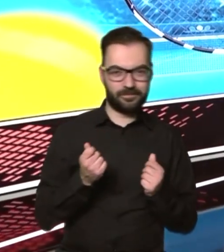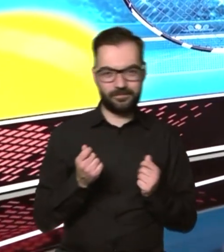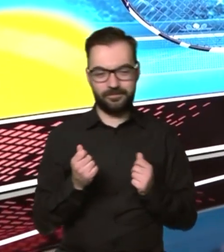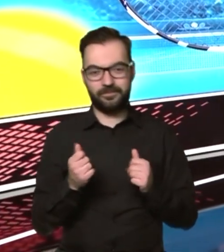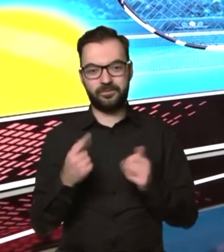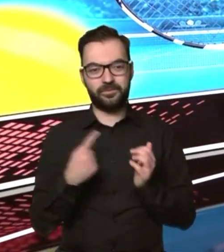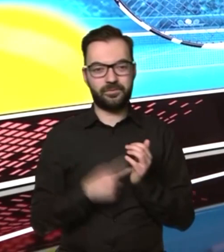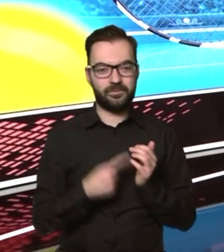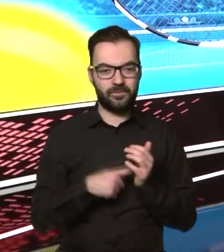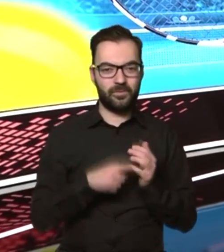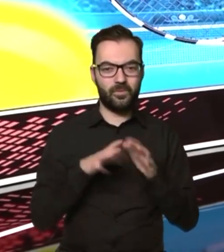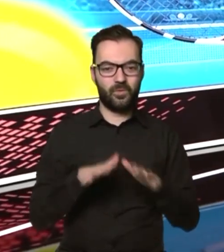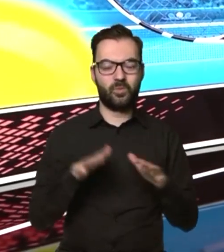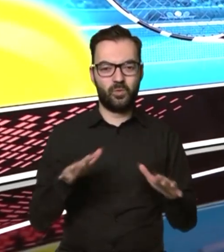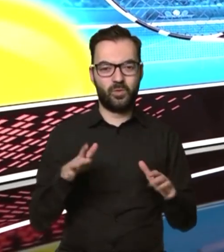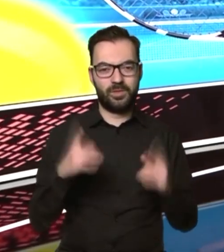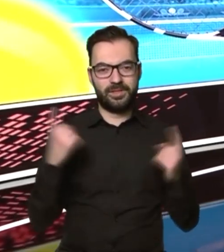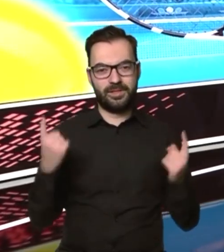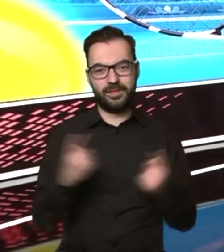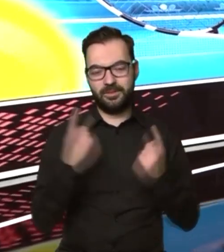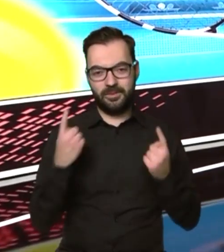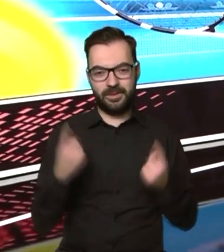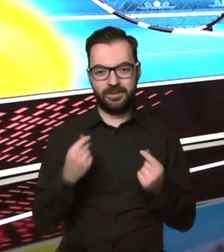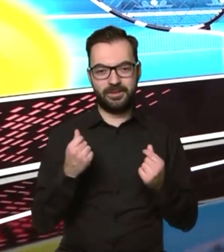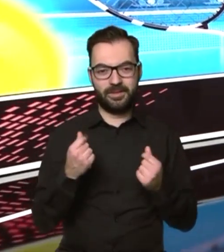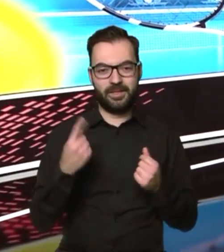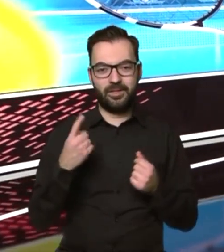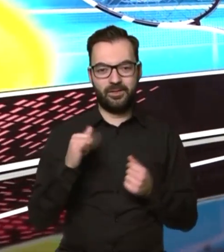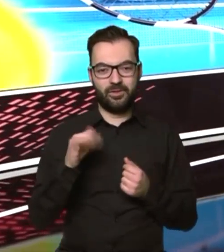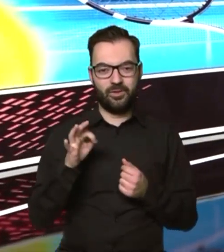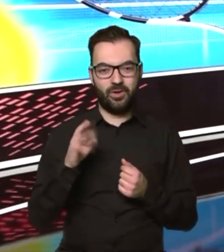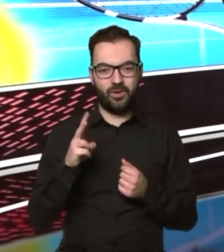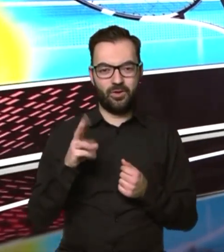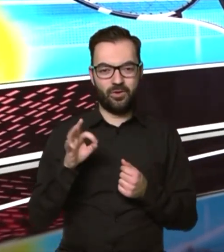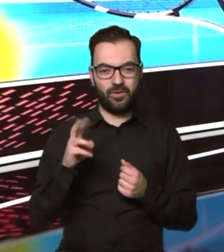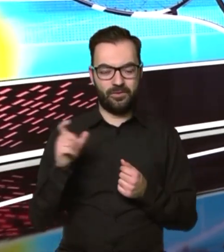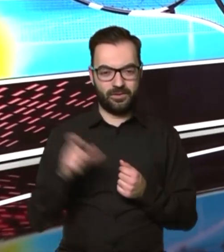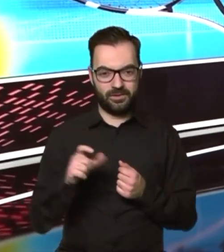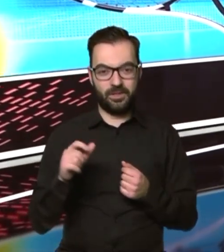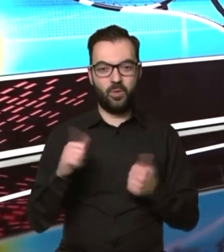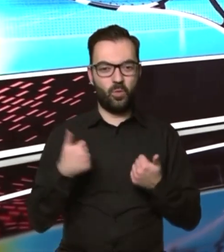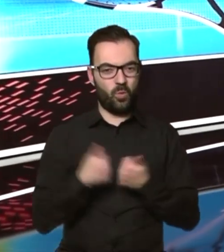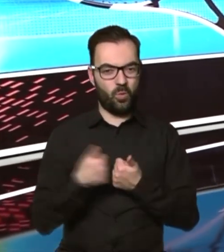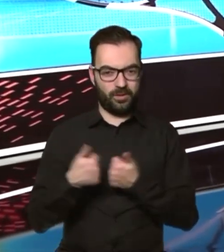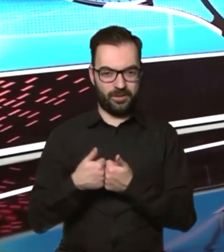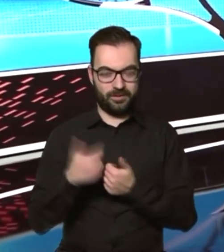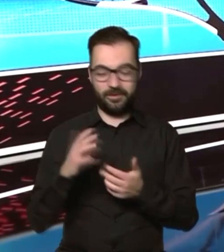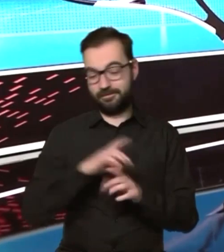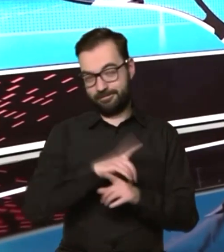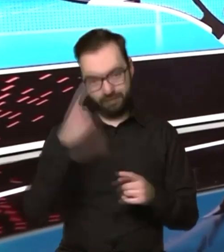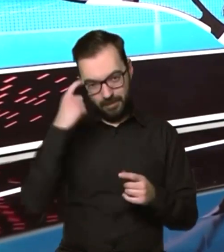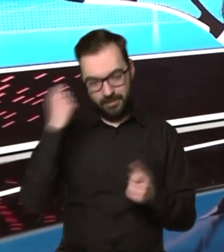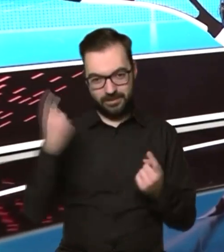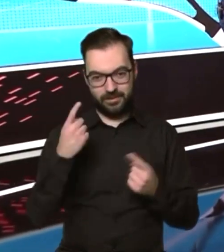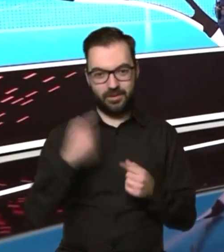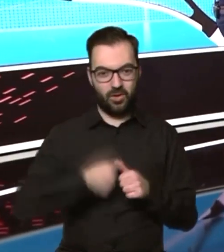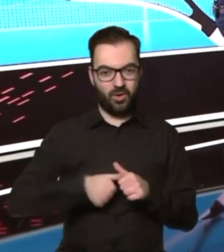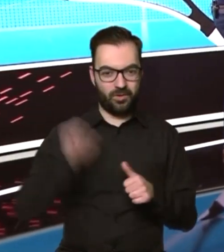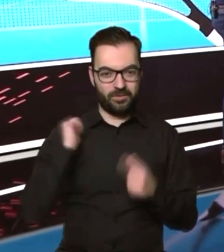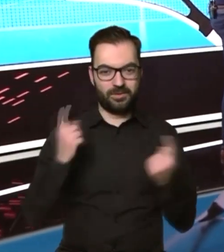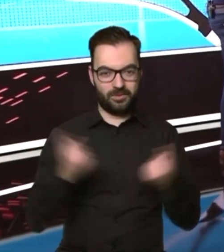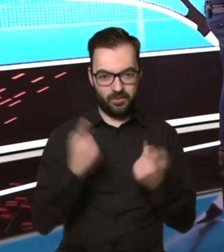dużo zdarza się takich sytuacji, kiedy Nowak Dżokowicz jest na jakimś turnieju. Pamiętamy wszyscy tę sytuację z zeszłego